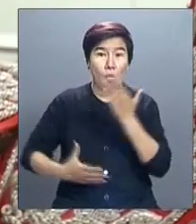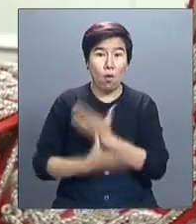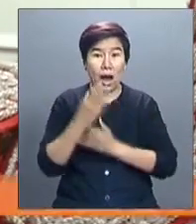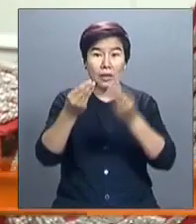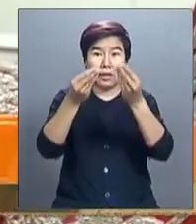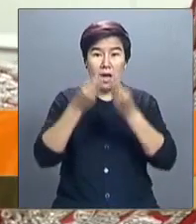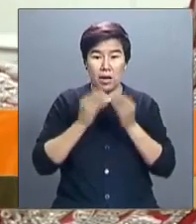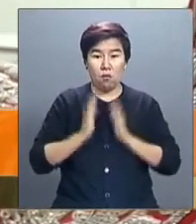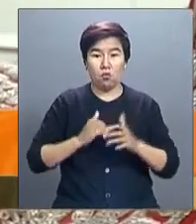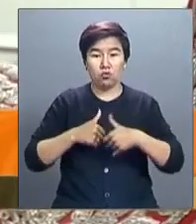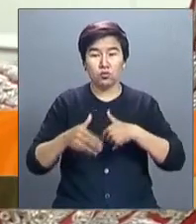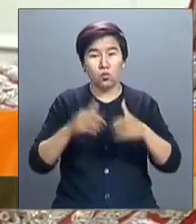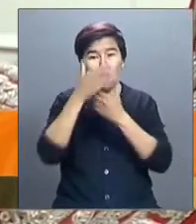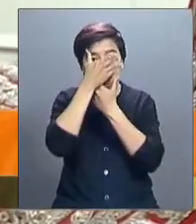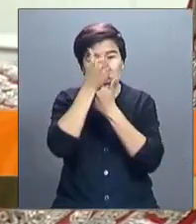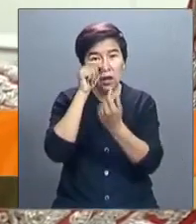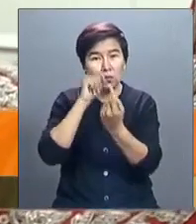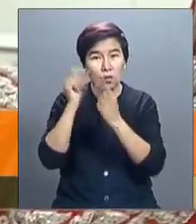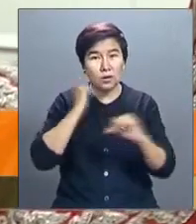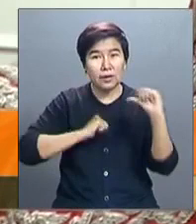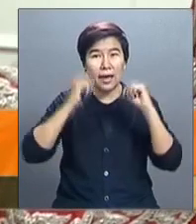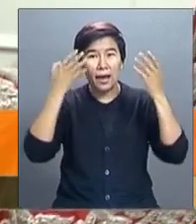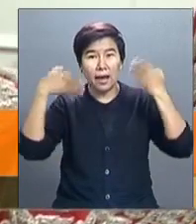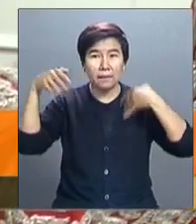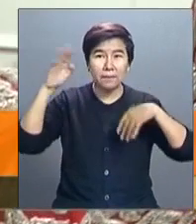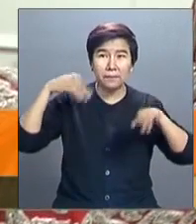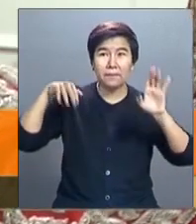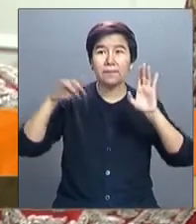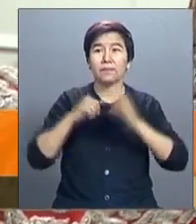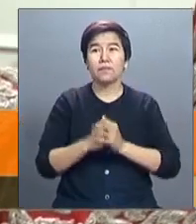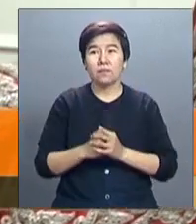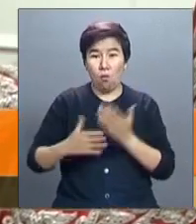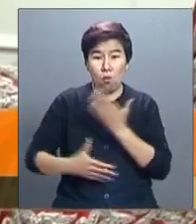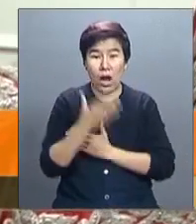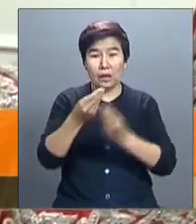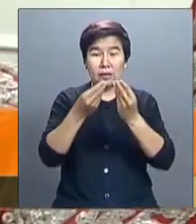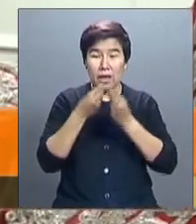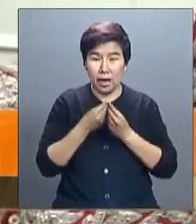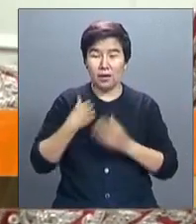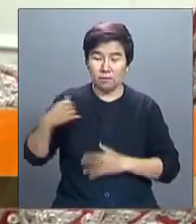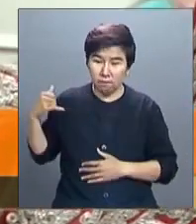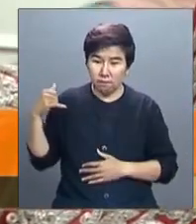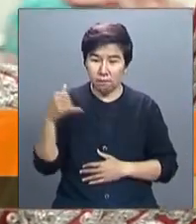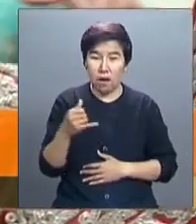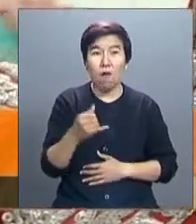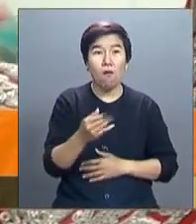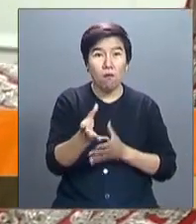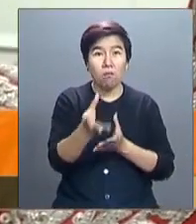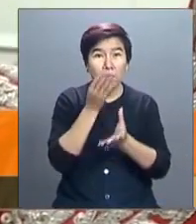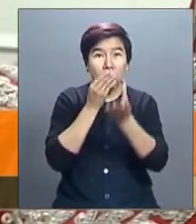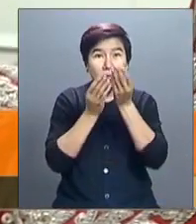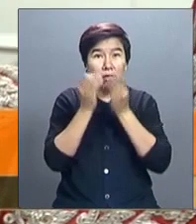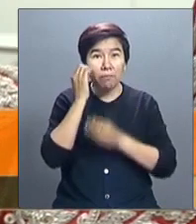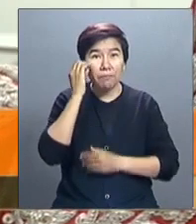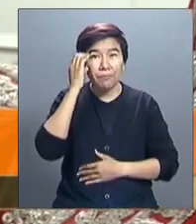ที่มีความสนใจทางด้านนี้แต่ว่าบางทีเขาไม่ได้มีโอกาสที่จะไปเรียนโดยตรงเนี่ยเข้ามาศึกษามาเข้าม